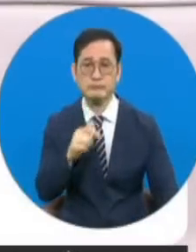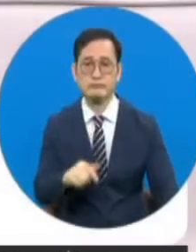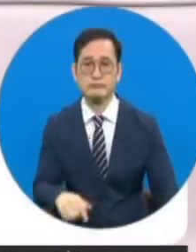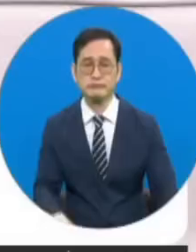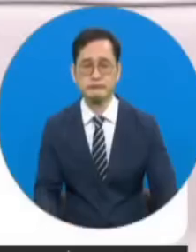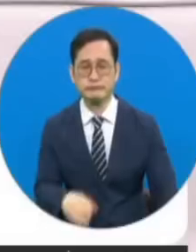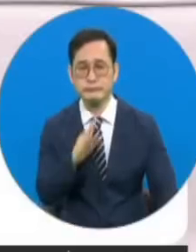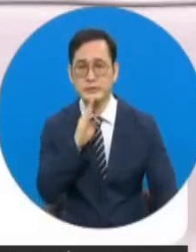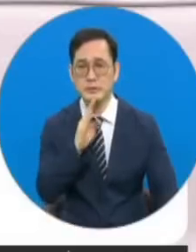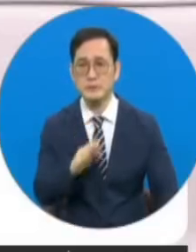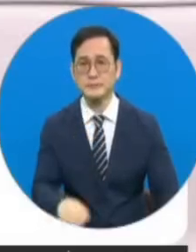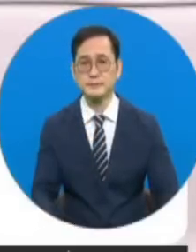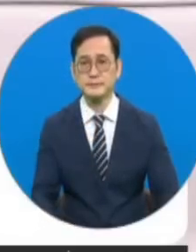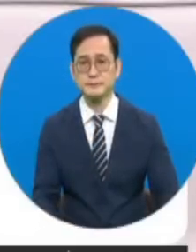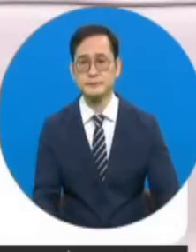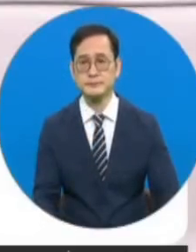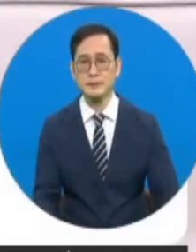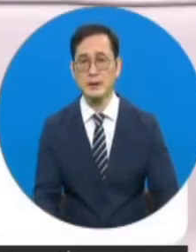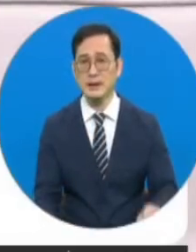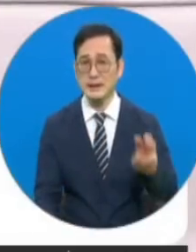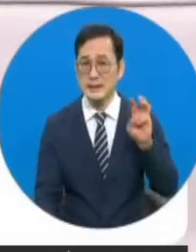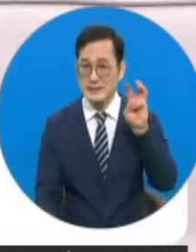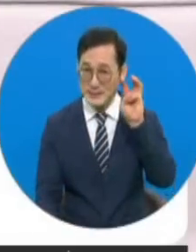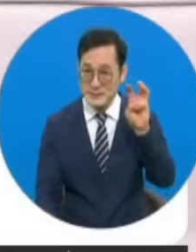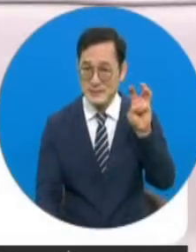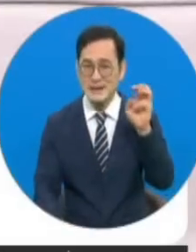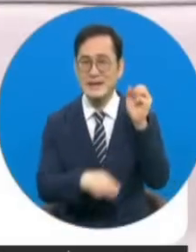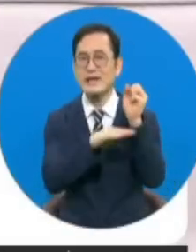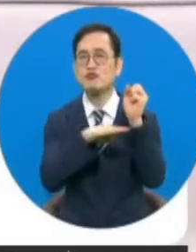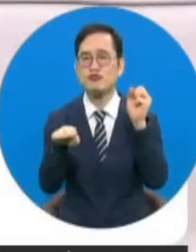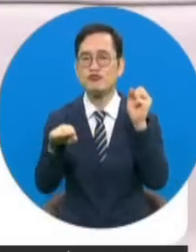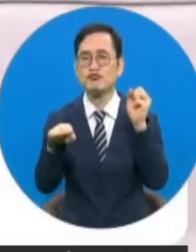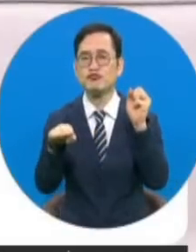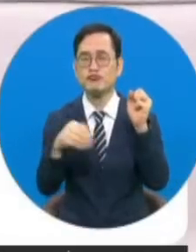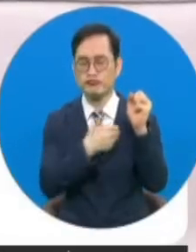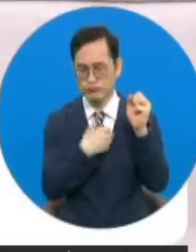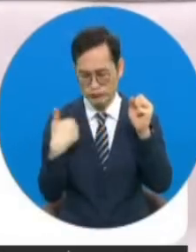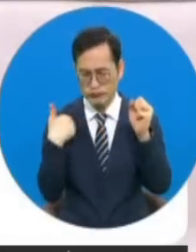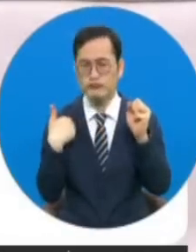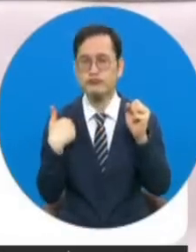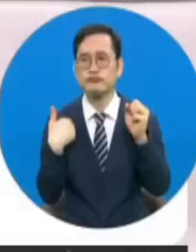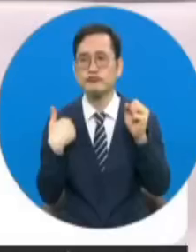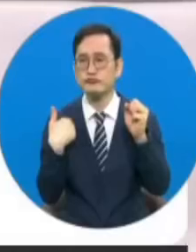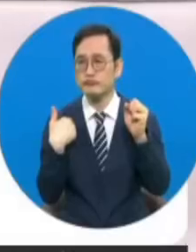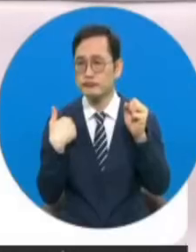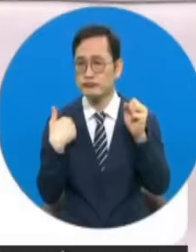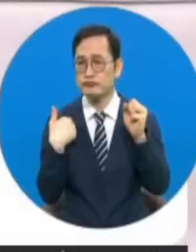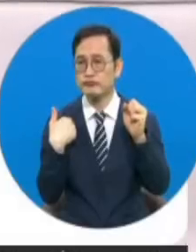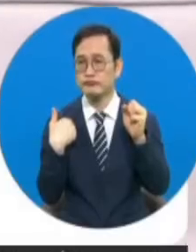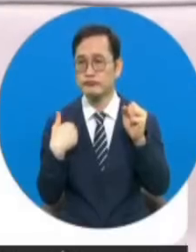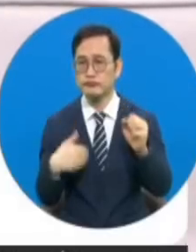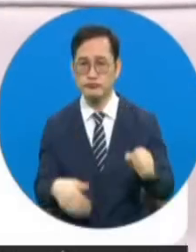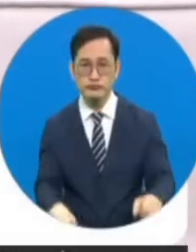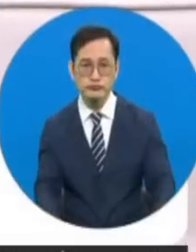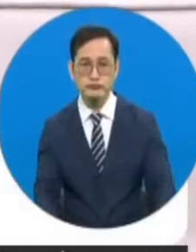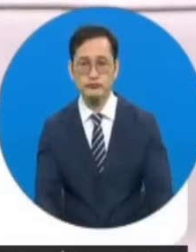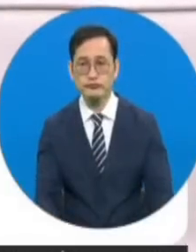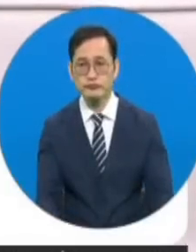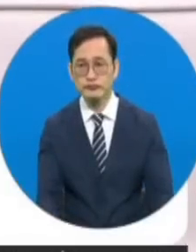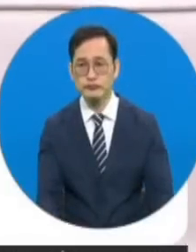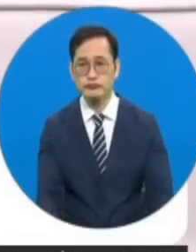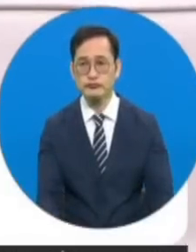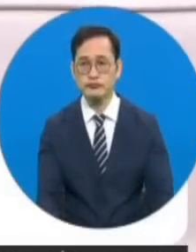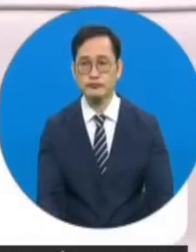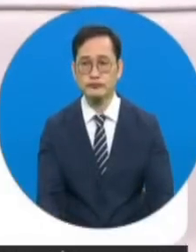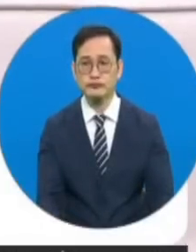답변을 한 것이죠 30일 기준에 충족됐다 있다는 그 말은 바로 뭐 그만큼 비축이 되어 있다는 뜻으로 충분히